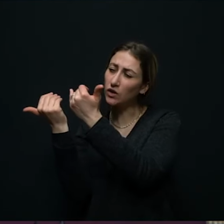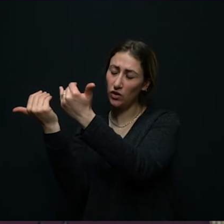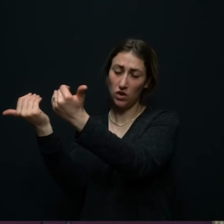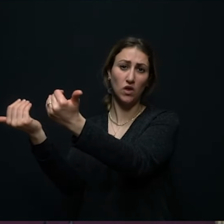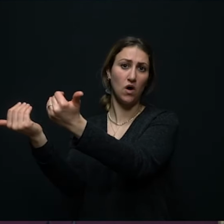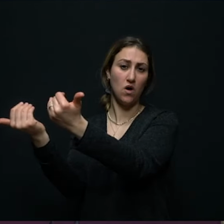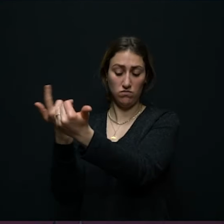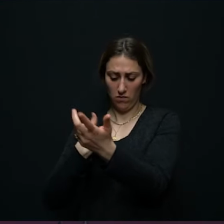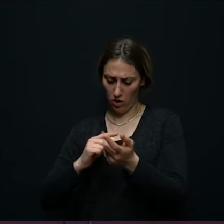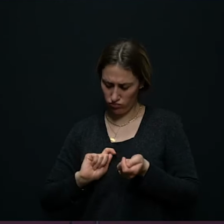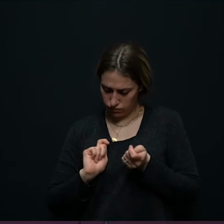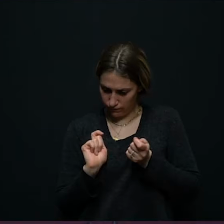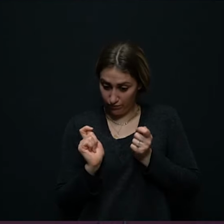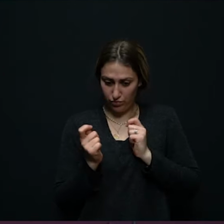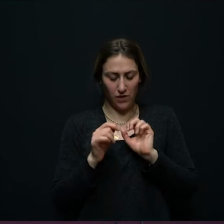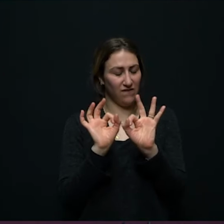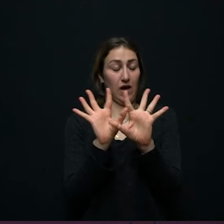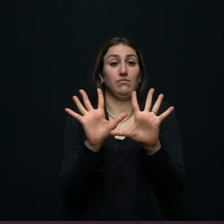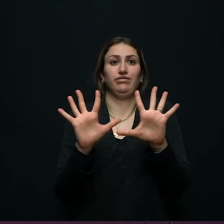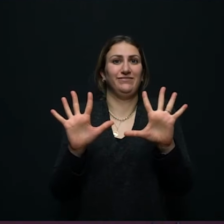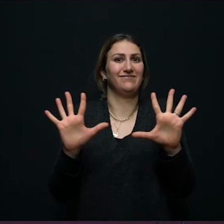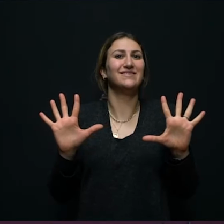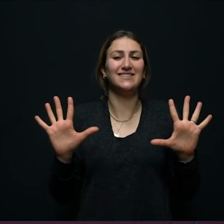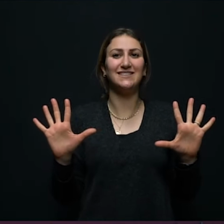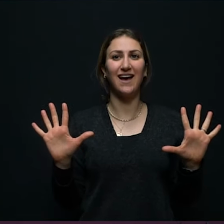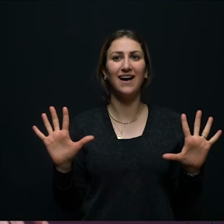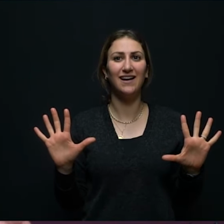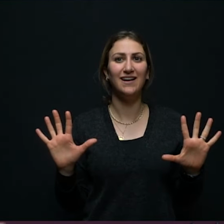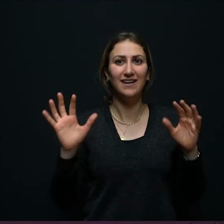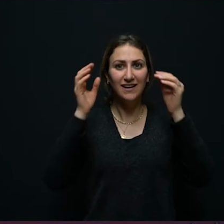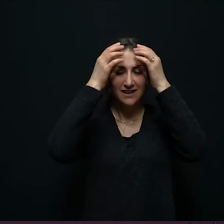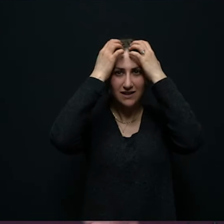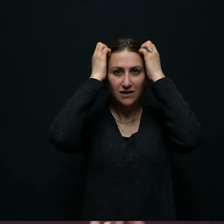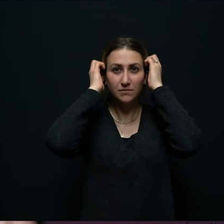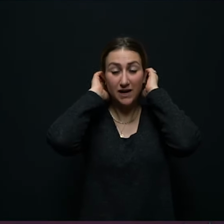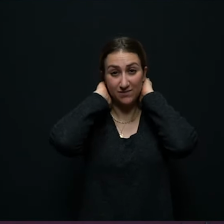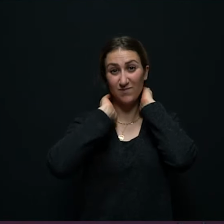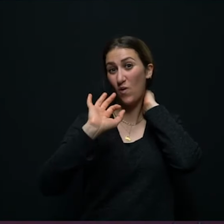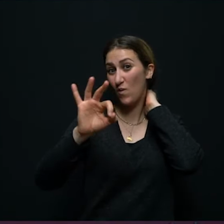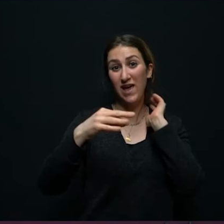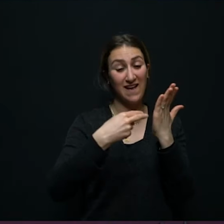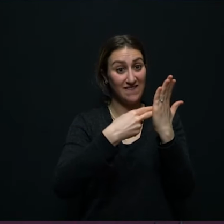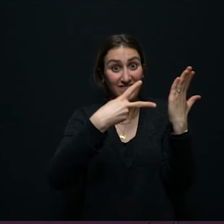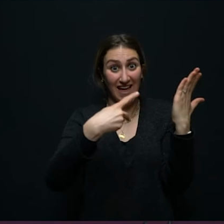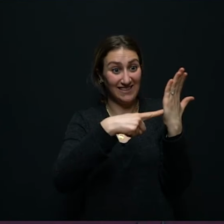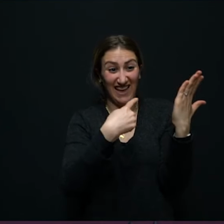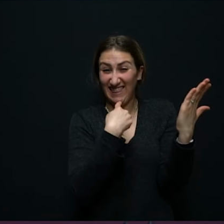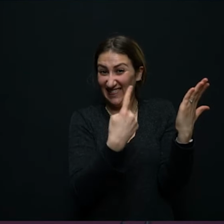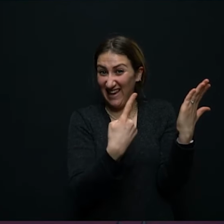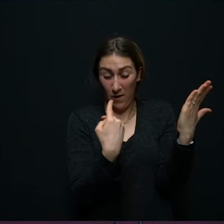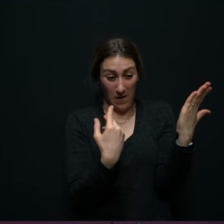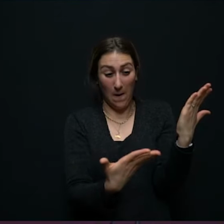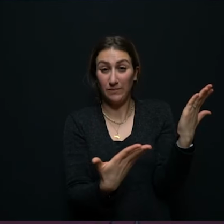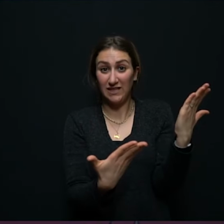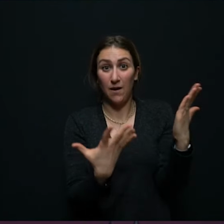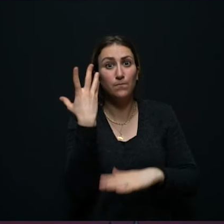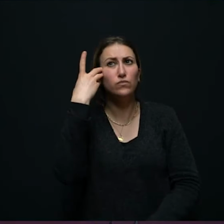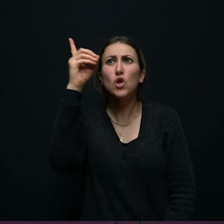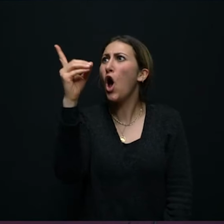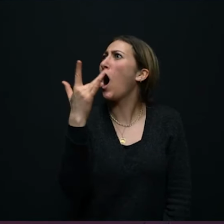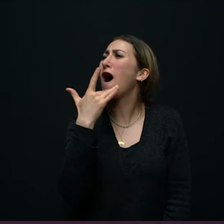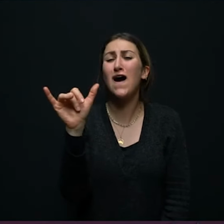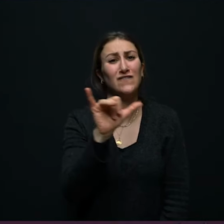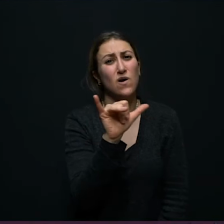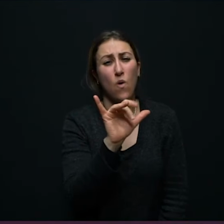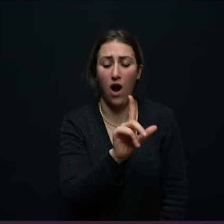sanctification bah oui à verser qui le dit texto comme ça ce que dieu veut c'est votre sanctification ce que dieu veut